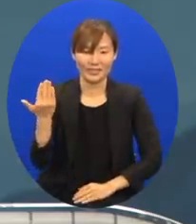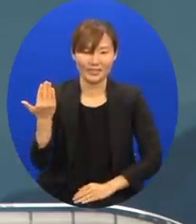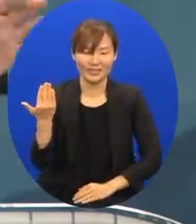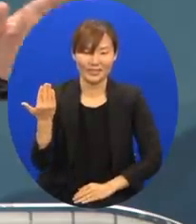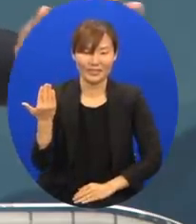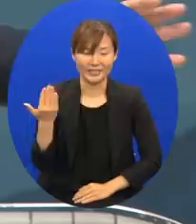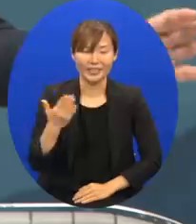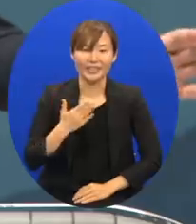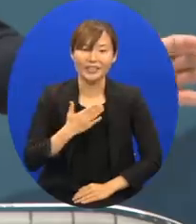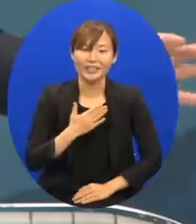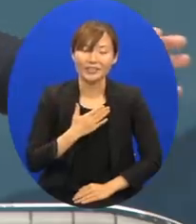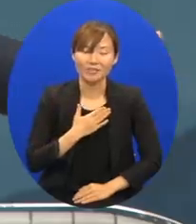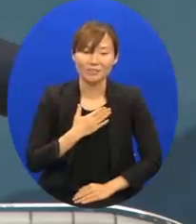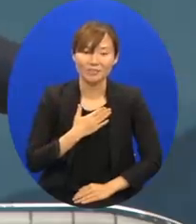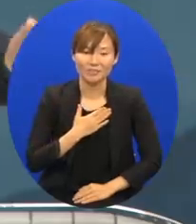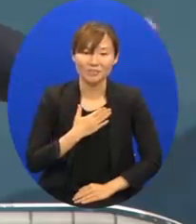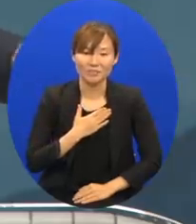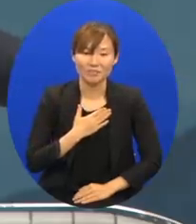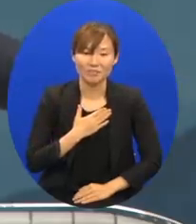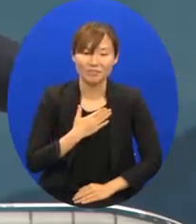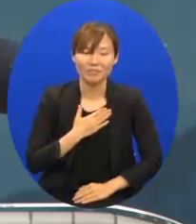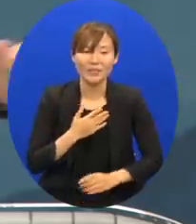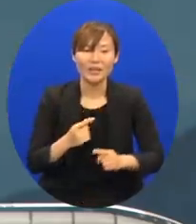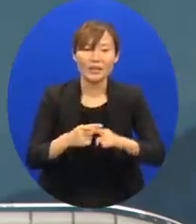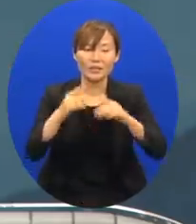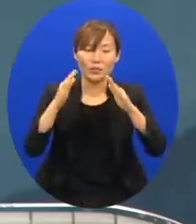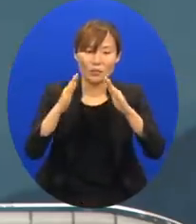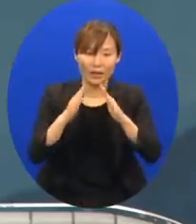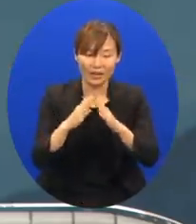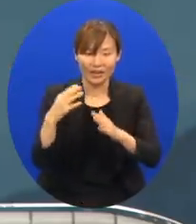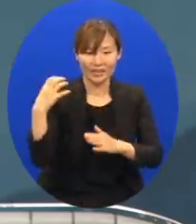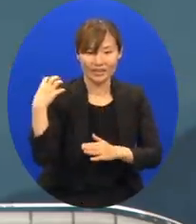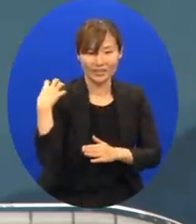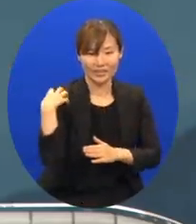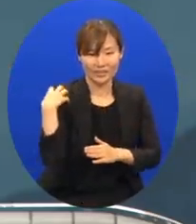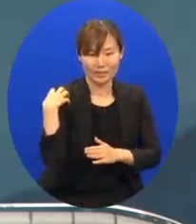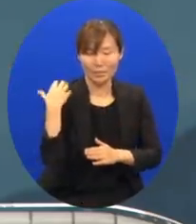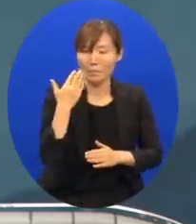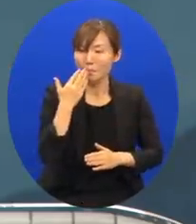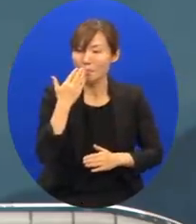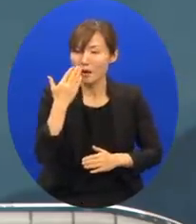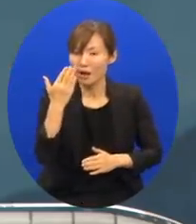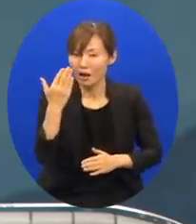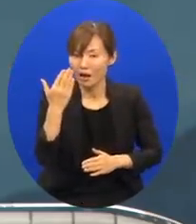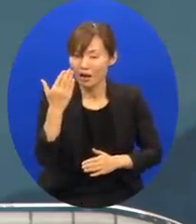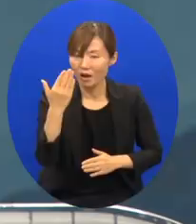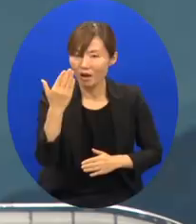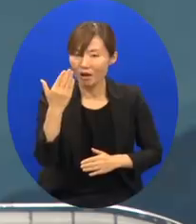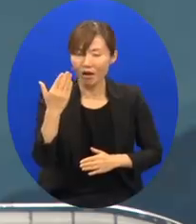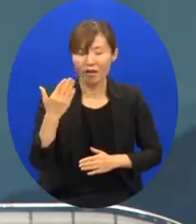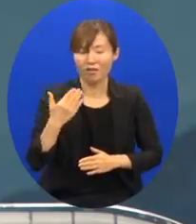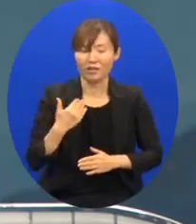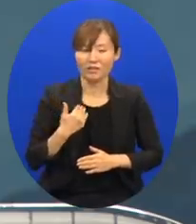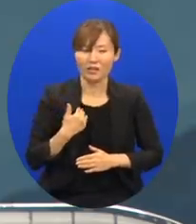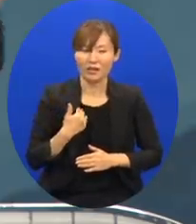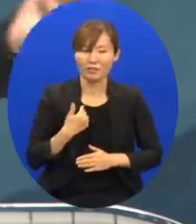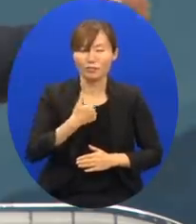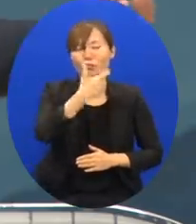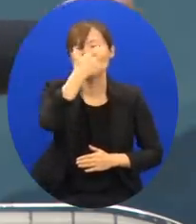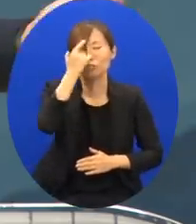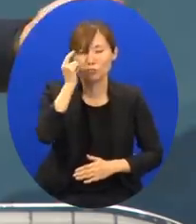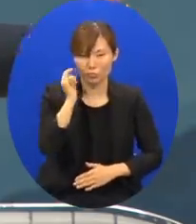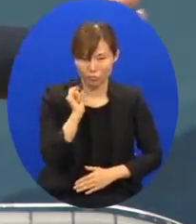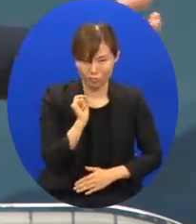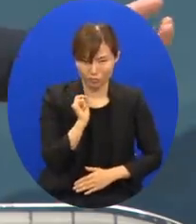저는 이런 교회를 다님 할 수 있는 그런 수준의 목사가 못됩니다 저는 여러분